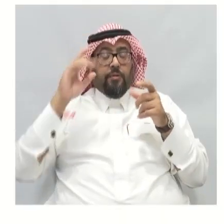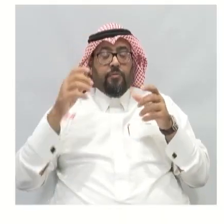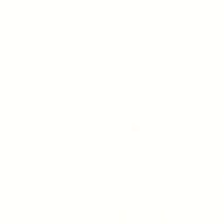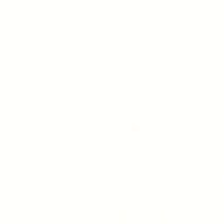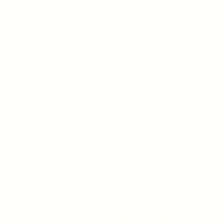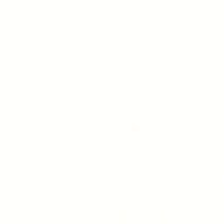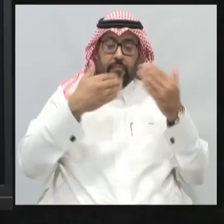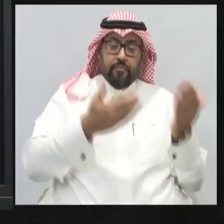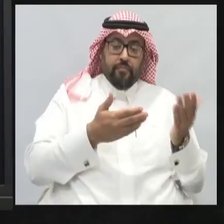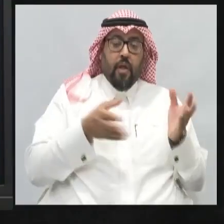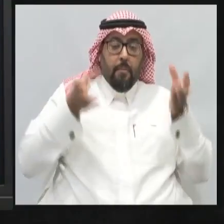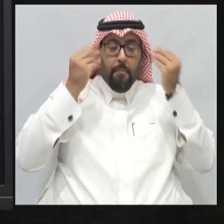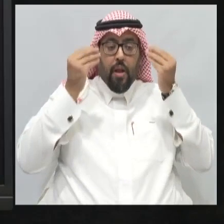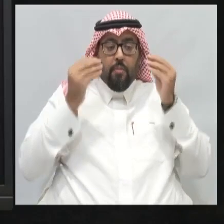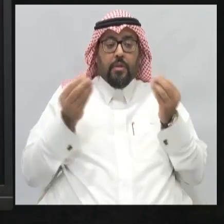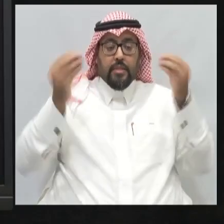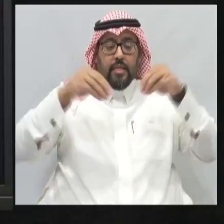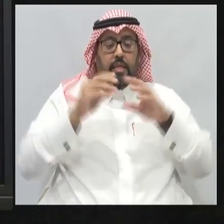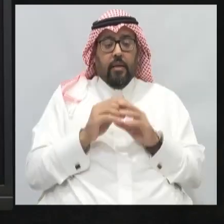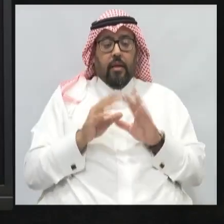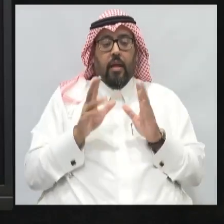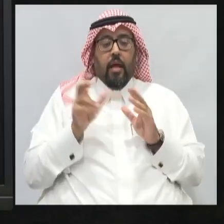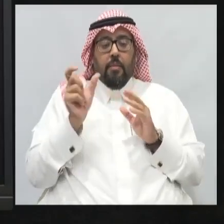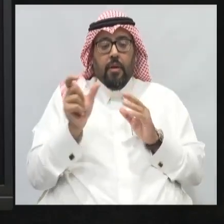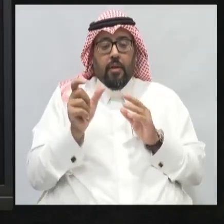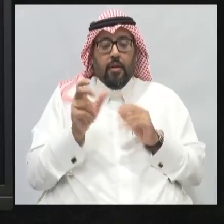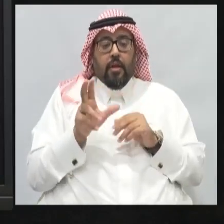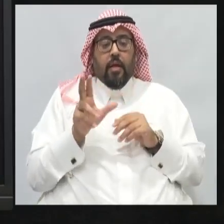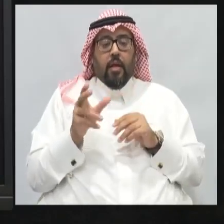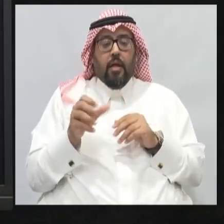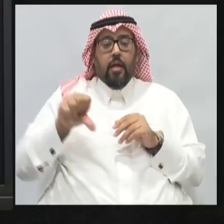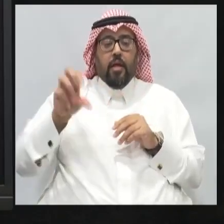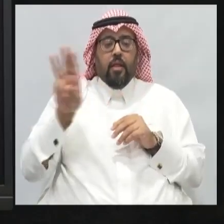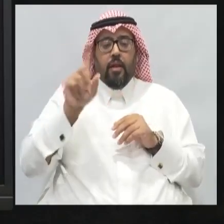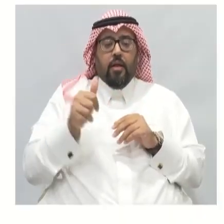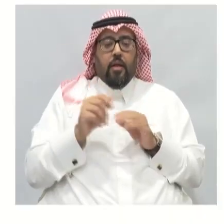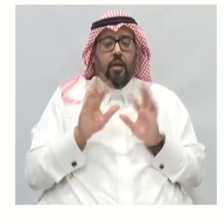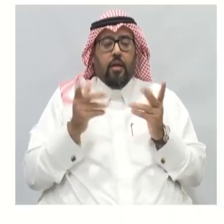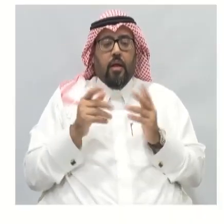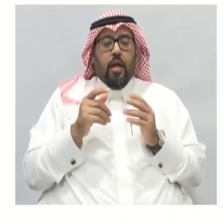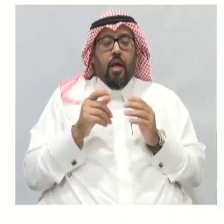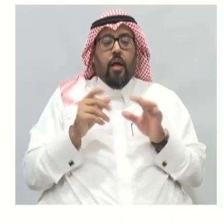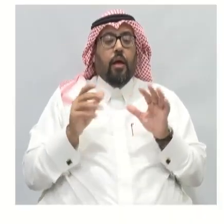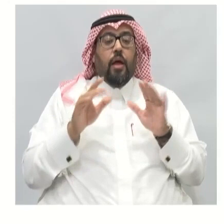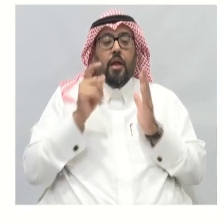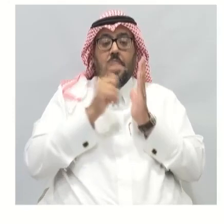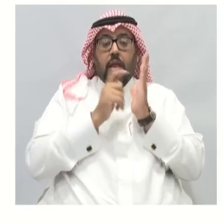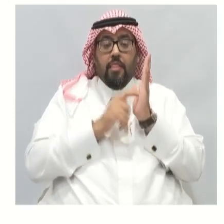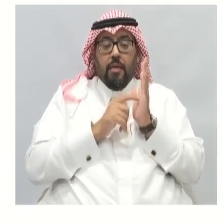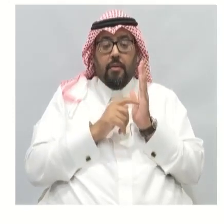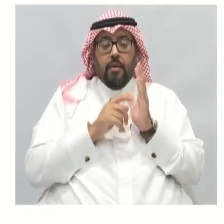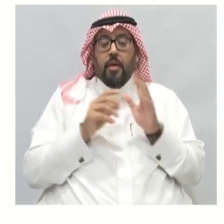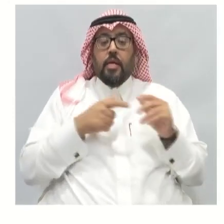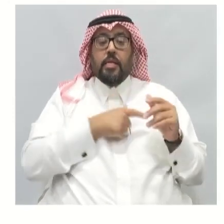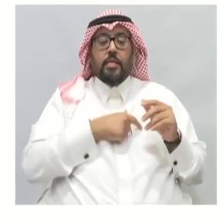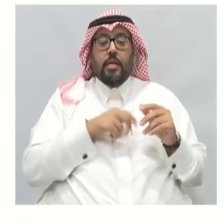كبيره معلومات اثرائيه عن الولايات المتحده الامريكيه بالنسبه للنظام يوجد فيها